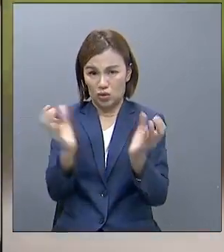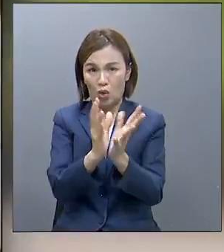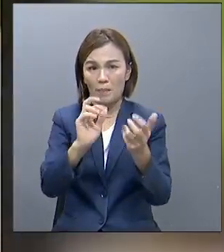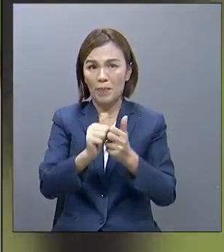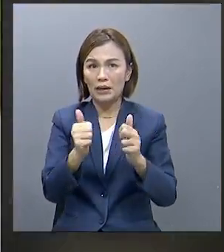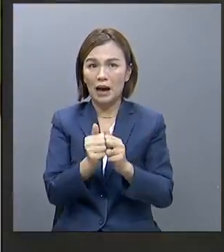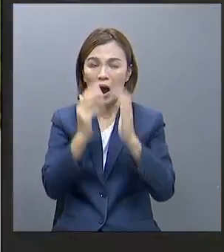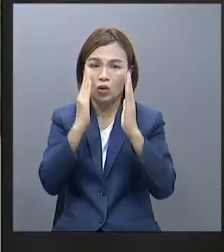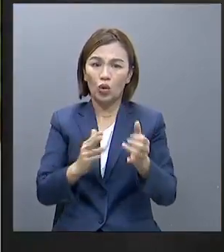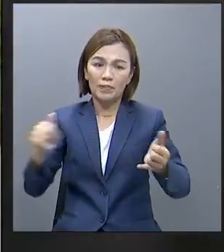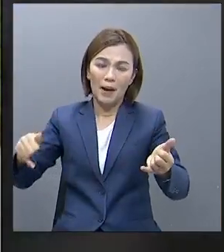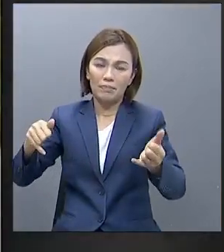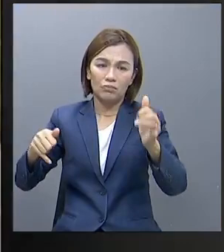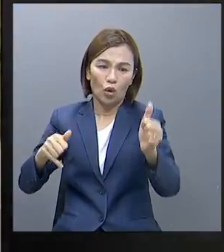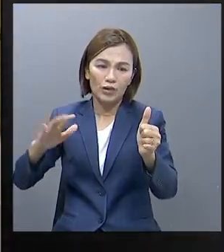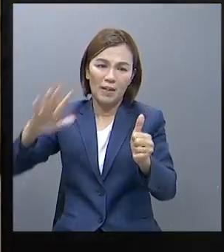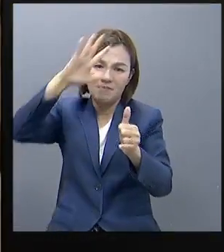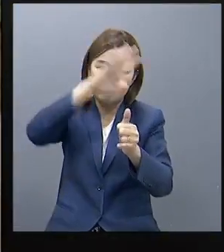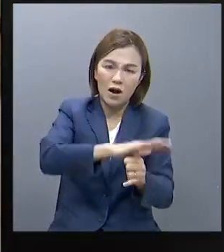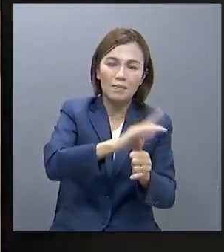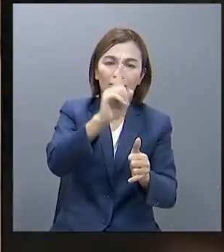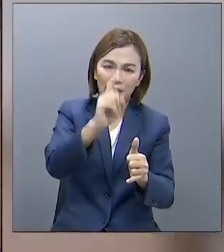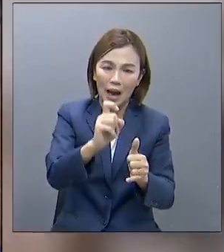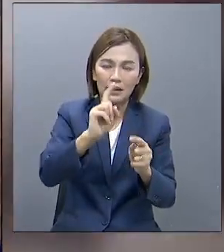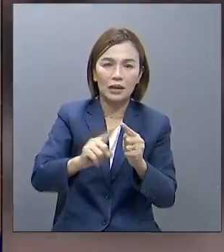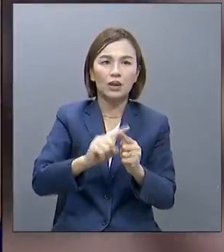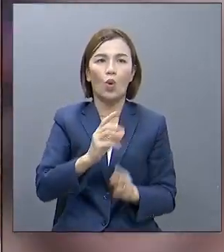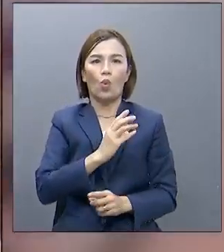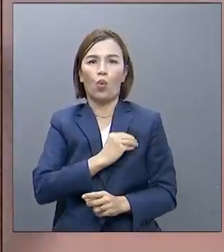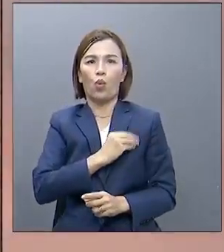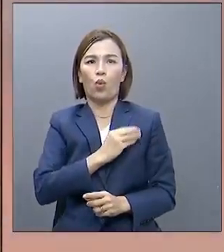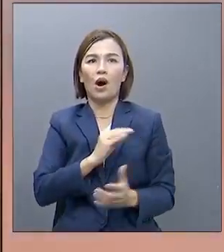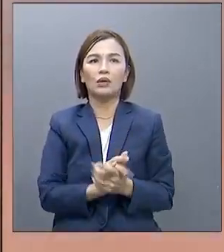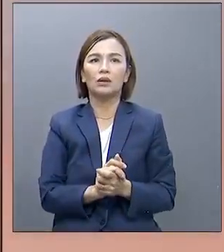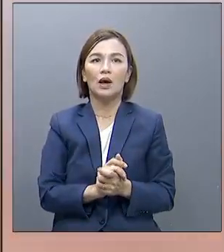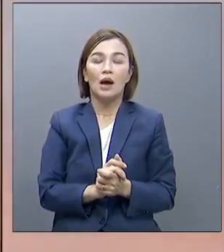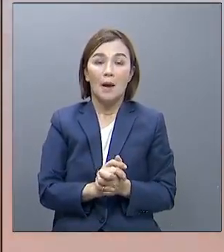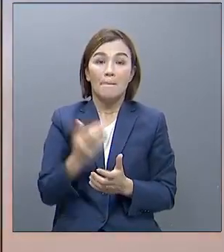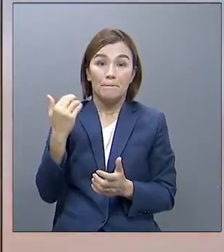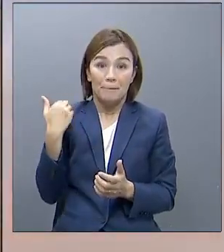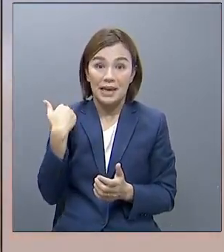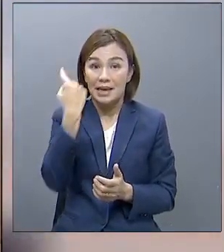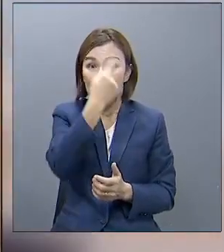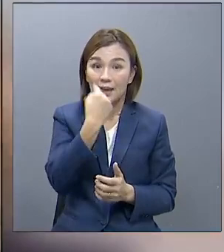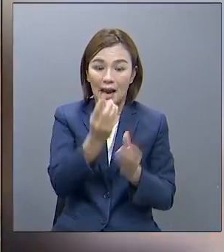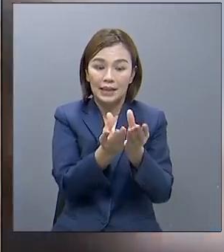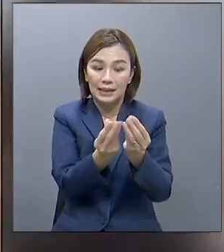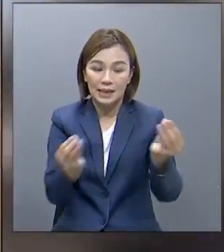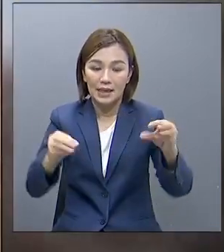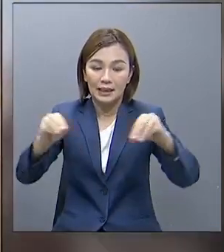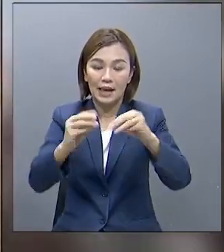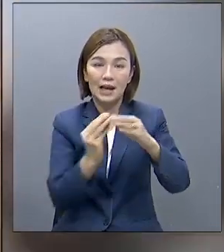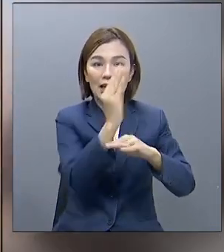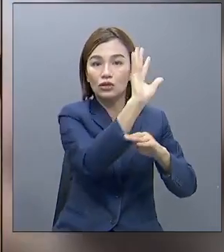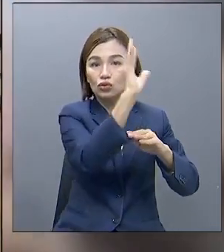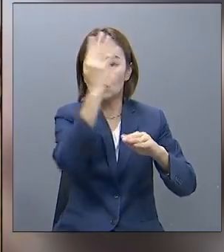เสียทั้งชีวิตแล้วก็ทรัพย์สินของชาวบ้านเกษตรกรในพื้นที่ที่มีที่ดินติดกับแนวเขตป่าอนุรักษ์ไม่ว่าจะเป็นพืชสวน